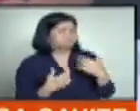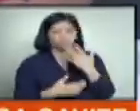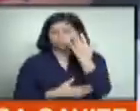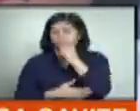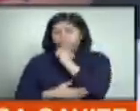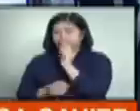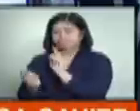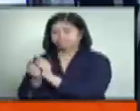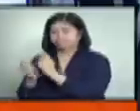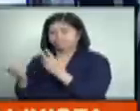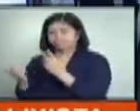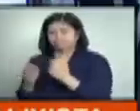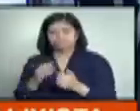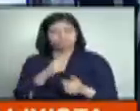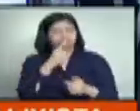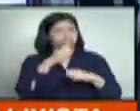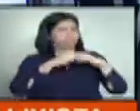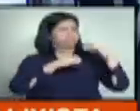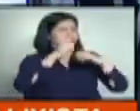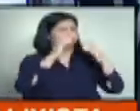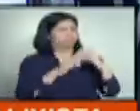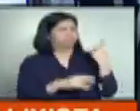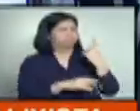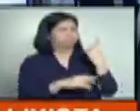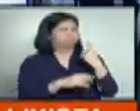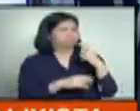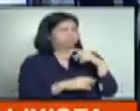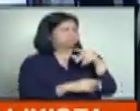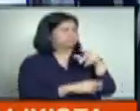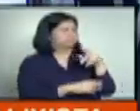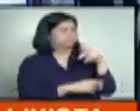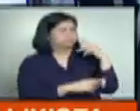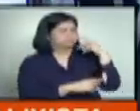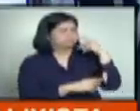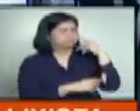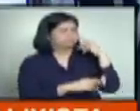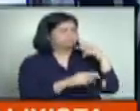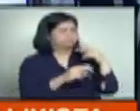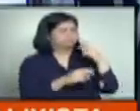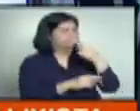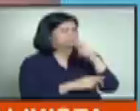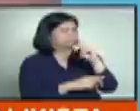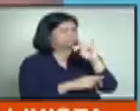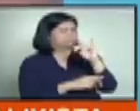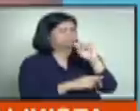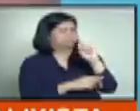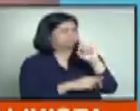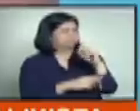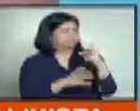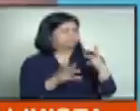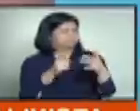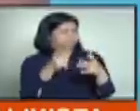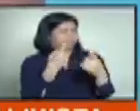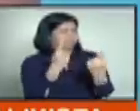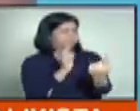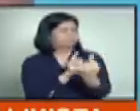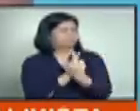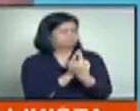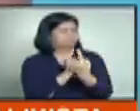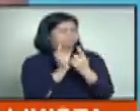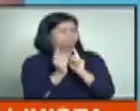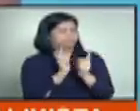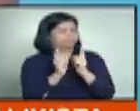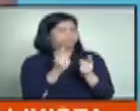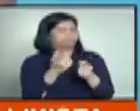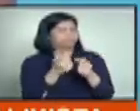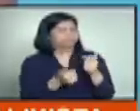tayo makipag-usap? Engineer lang niya, si PM Baga, Genesis. Yun lang ang nakipag-usap. Si